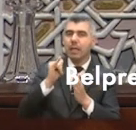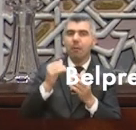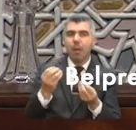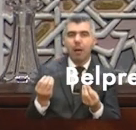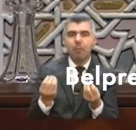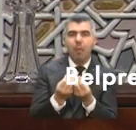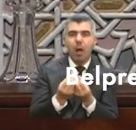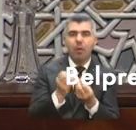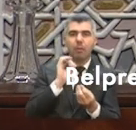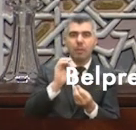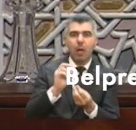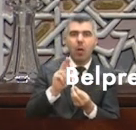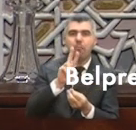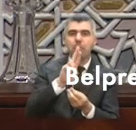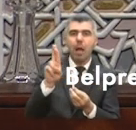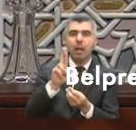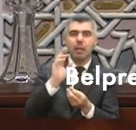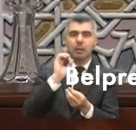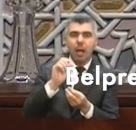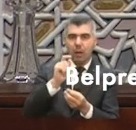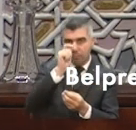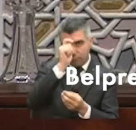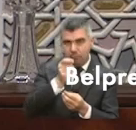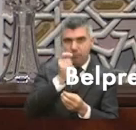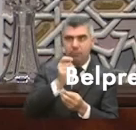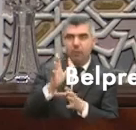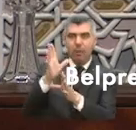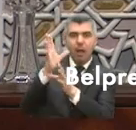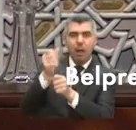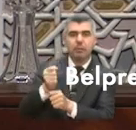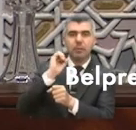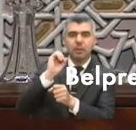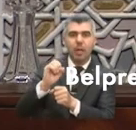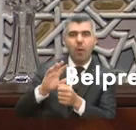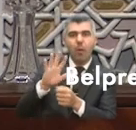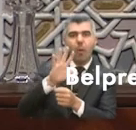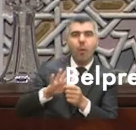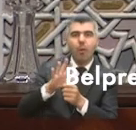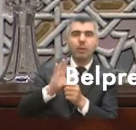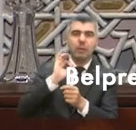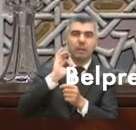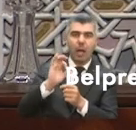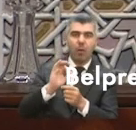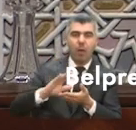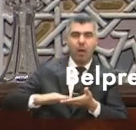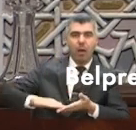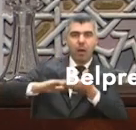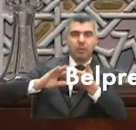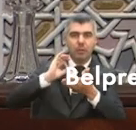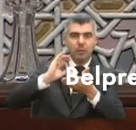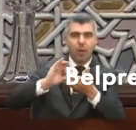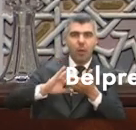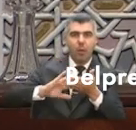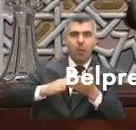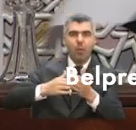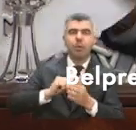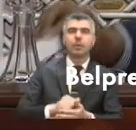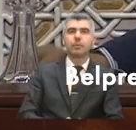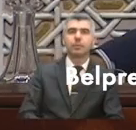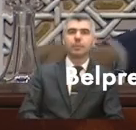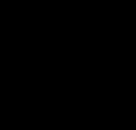الرشيده لمولانا امير المؤمنين صاحب الجلاله الملك محمد السادس نصره الله